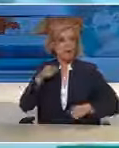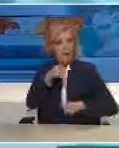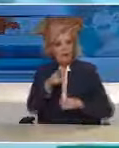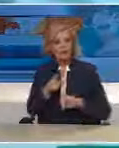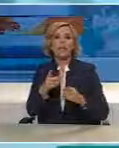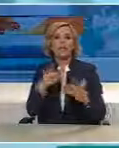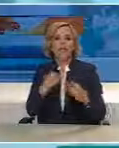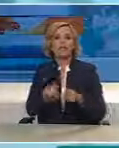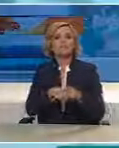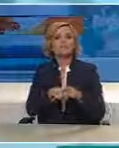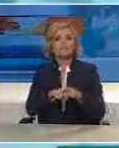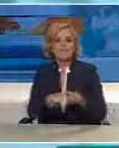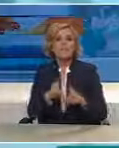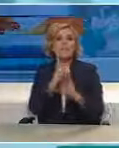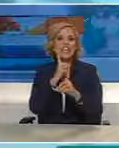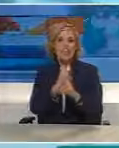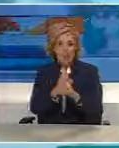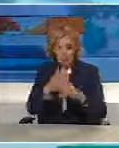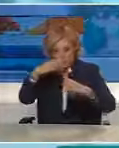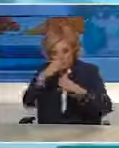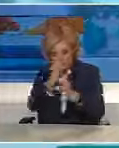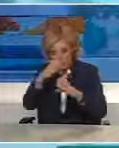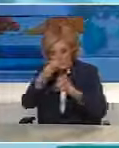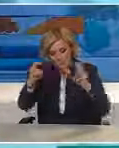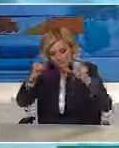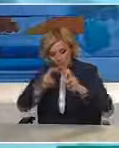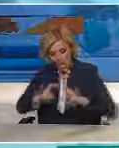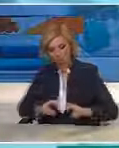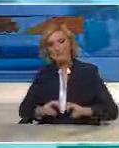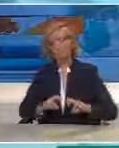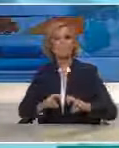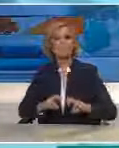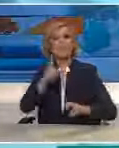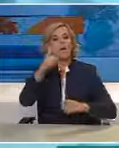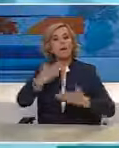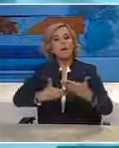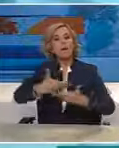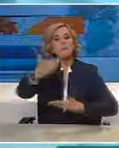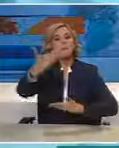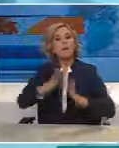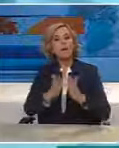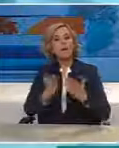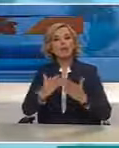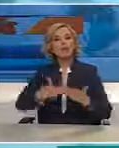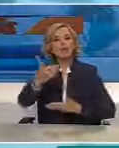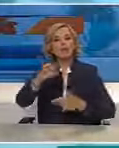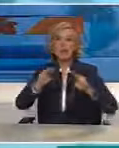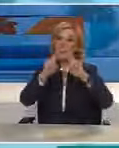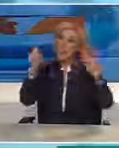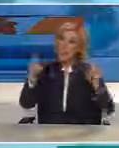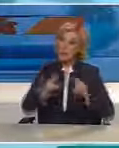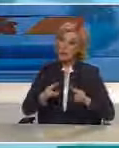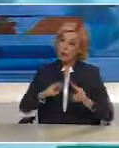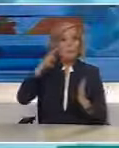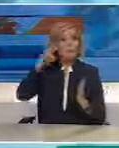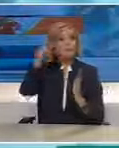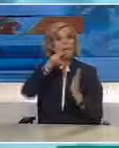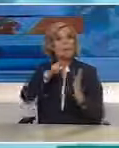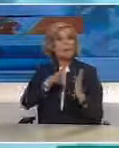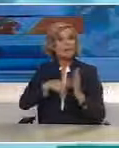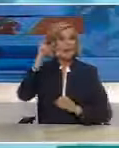δειγμάτων. Πολύ πρόσφατα είδε το φως δημοσιότητας σε ένα από τα πλέον έγκυρα διεθνή περιοδικά, μελέτη από το Πανεπιστήμιο Χάρβαρντ